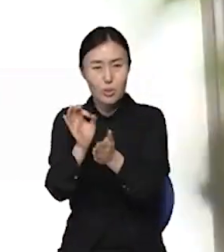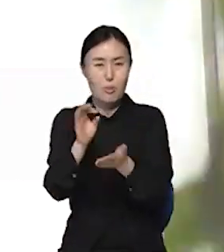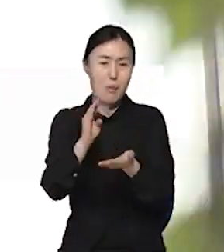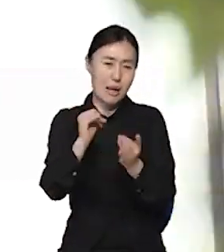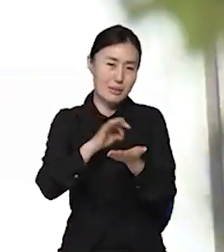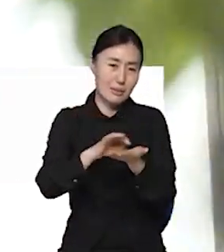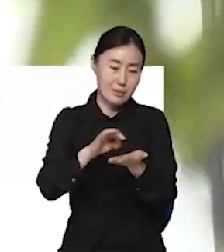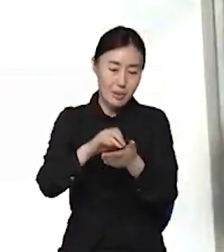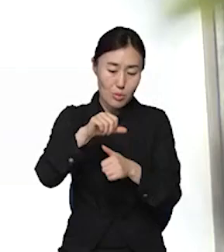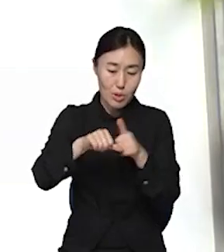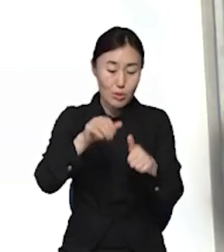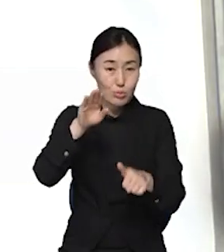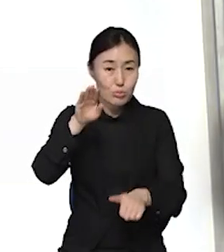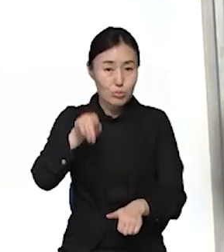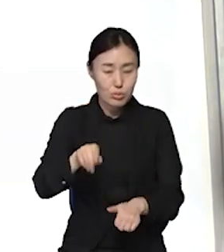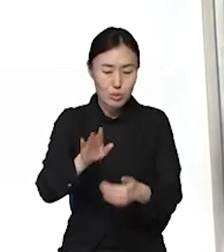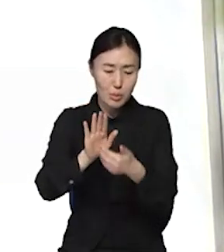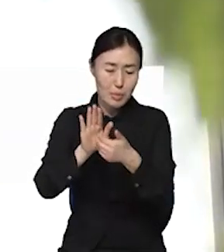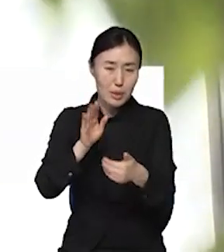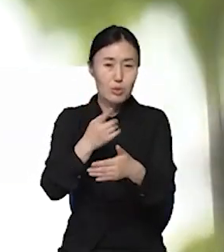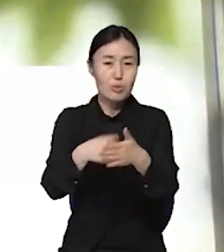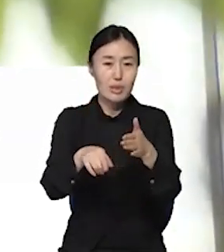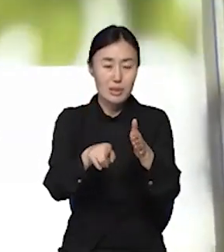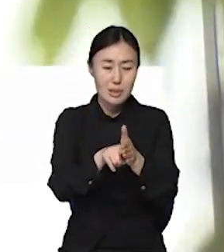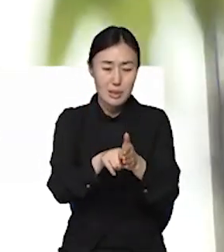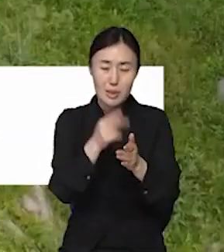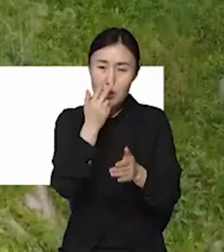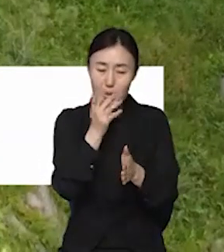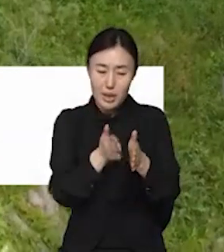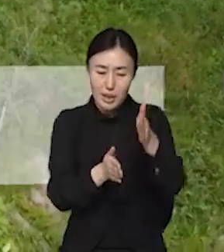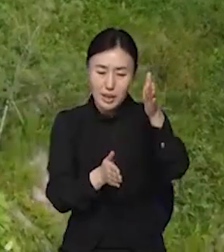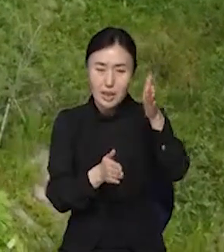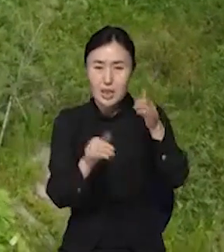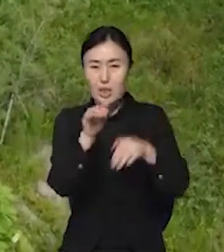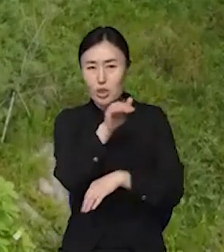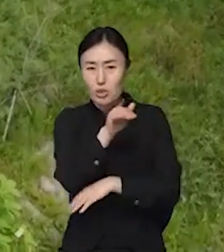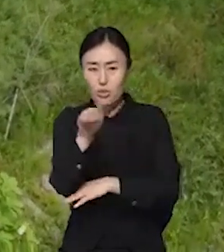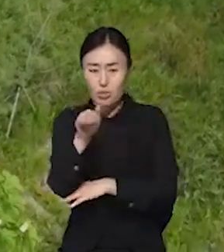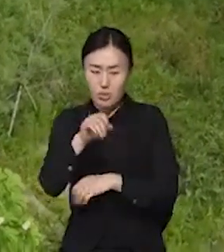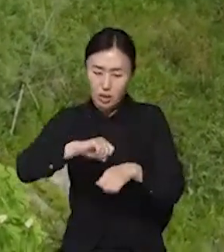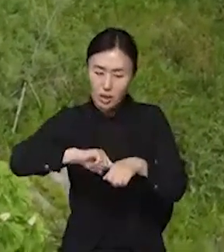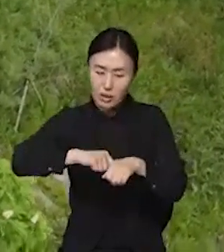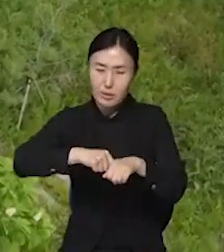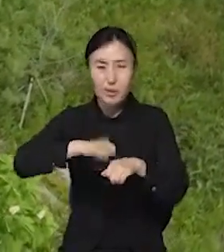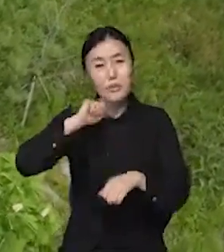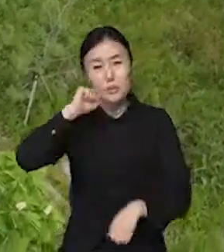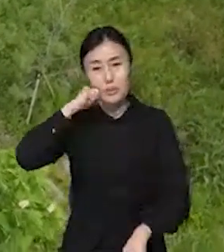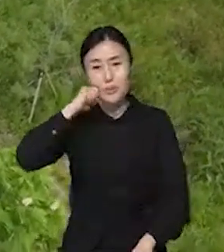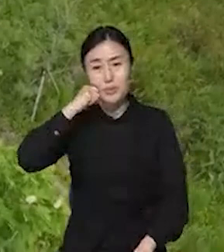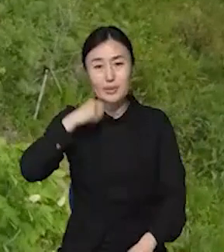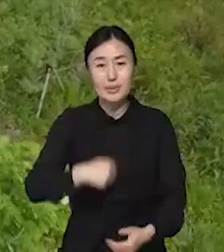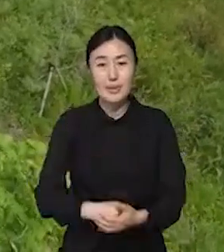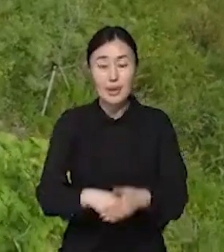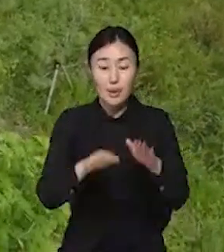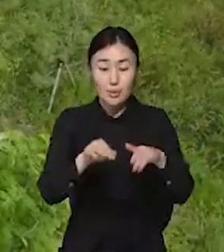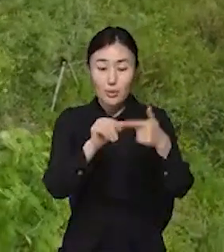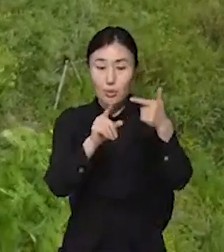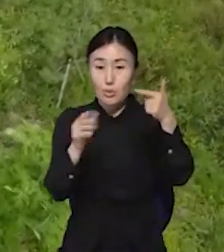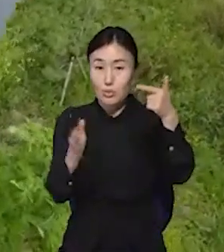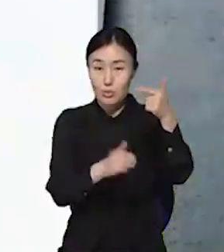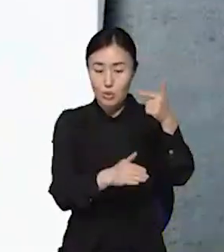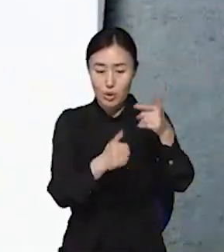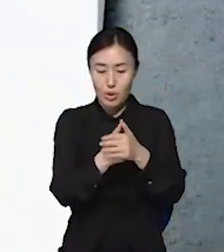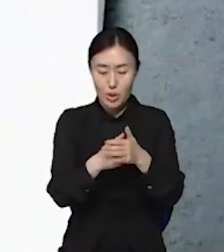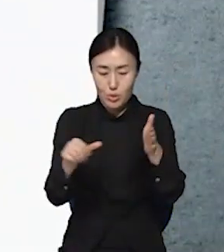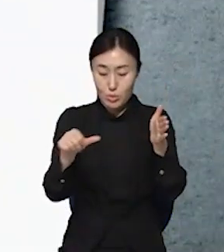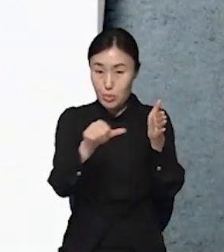환경부가 조류 충돌을 막기 위해 마련한 방음벽 설계 기준 역시 강제성이 없다는 겁니다. 오는 6월부터